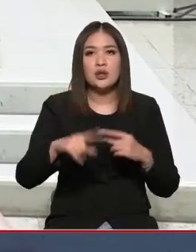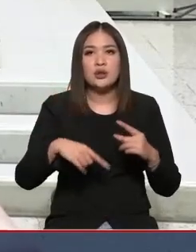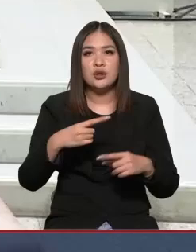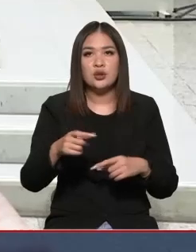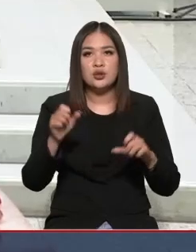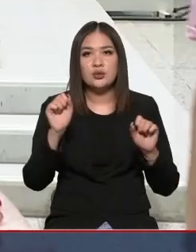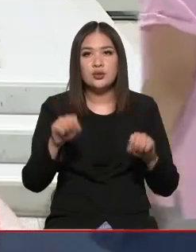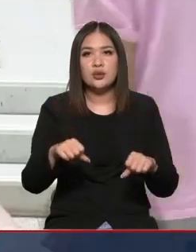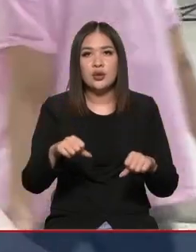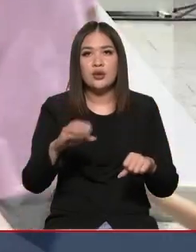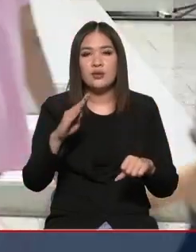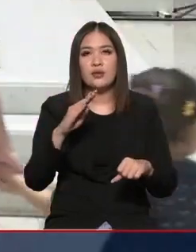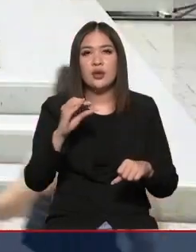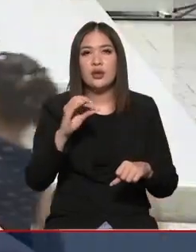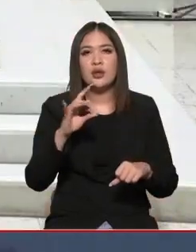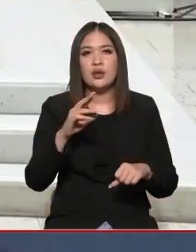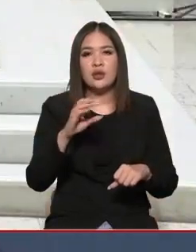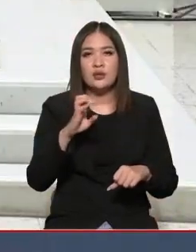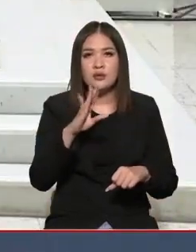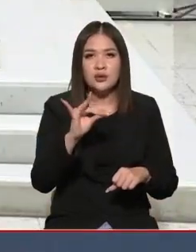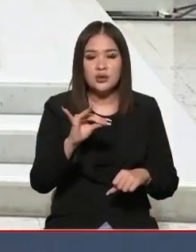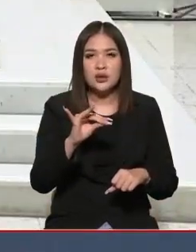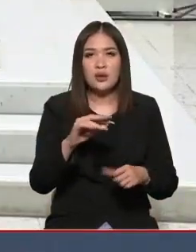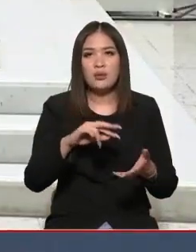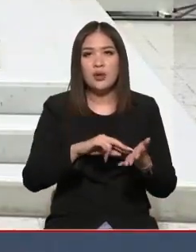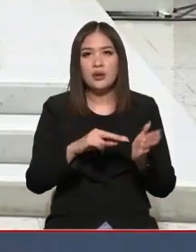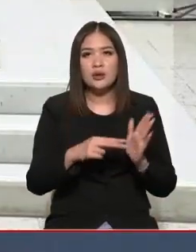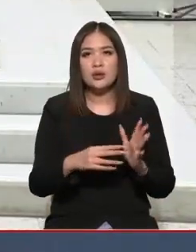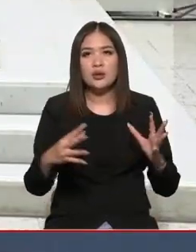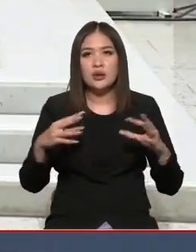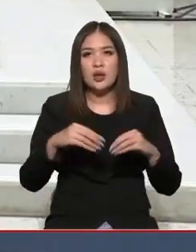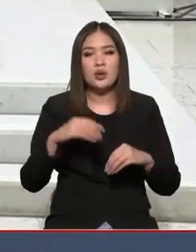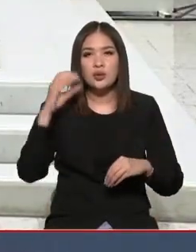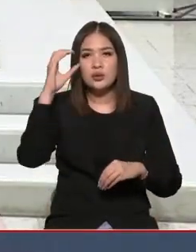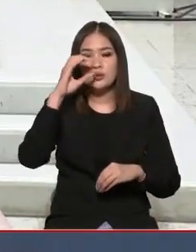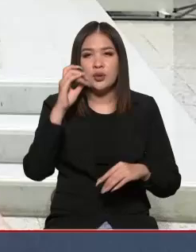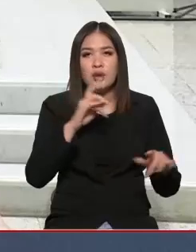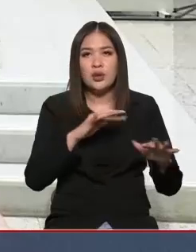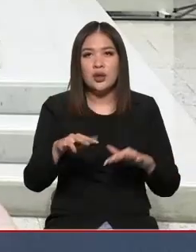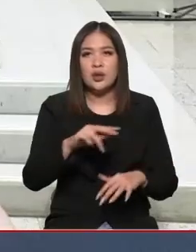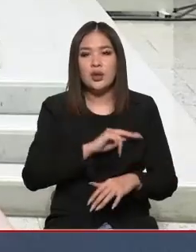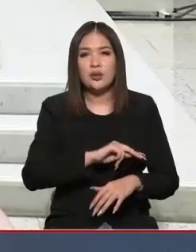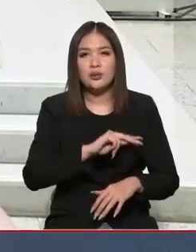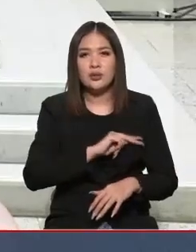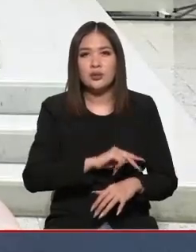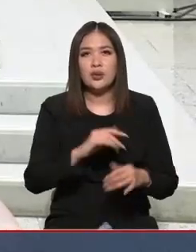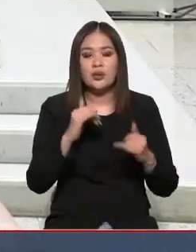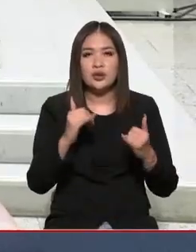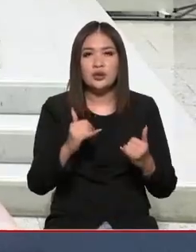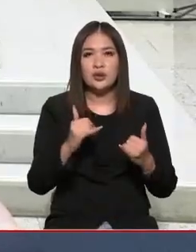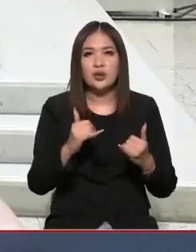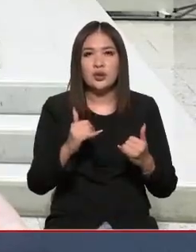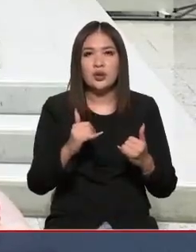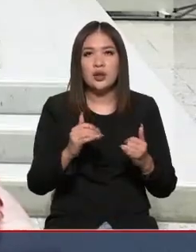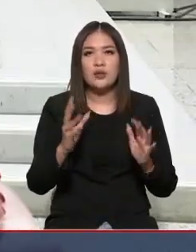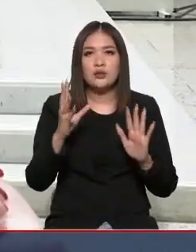тоже Фергана-Сырдарьинский коридор тоже планируется. Совместно с Узбекистаном ведутся работы предварительные. Сейчас